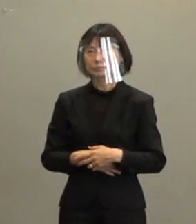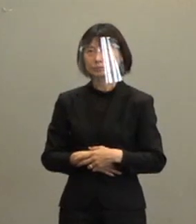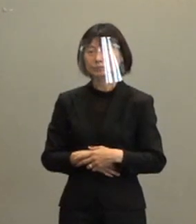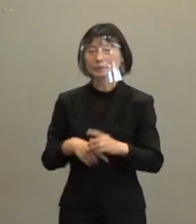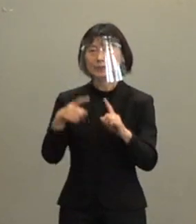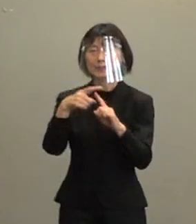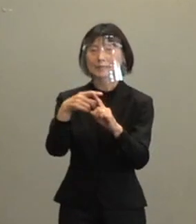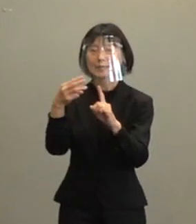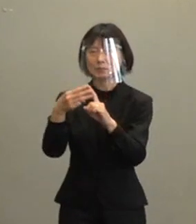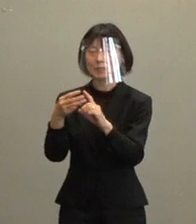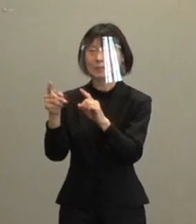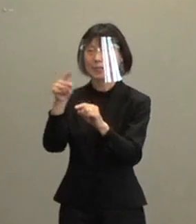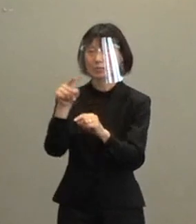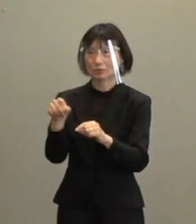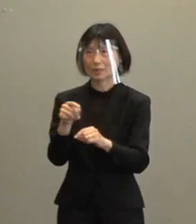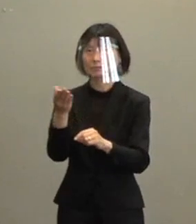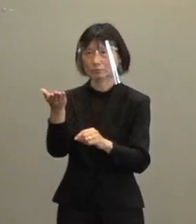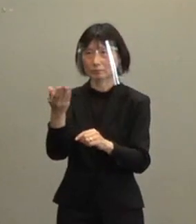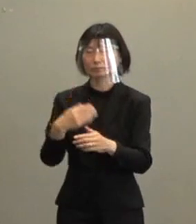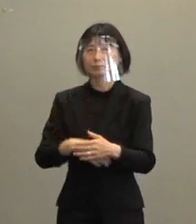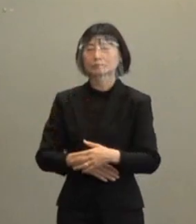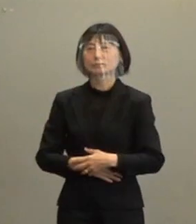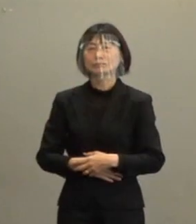TBS さん。